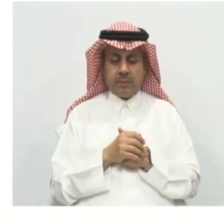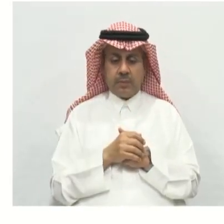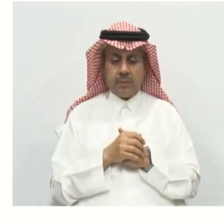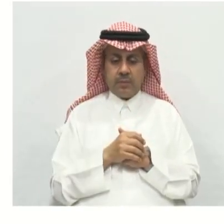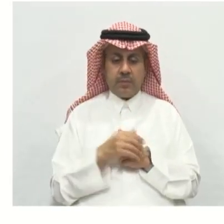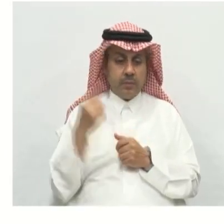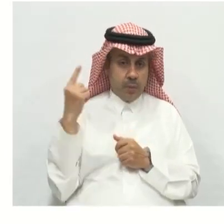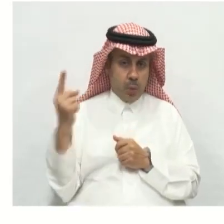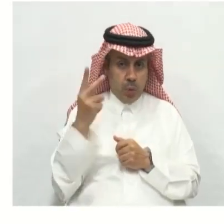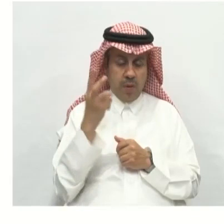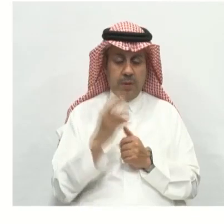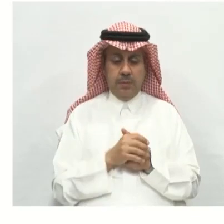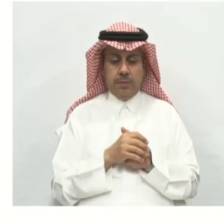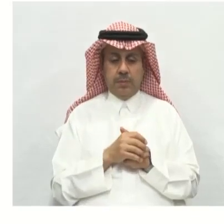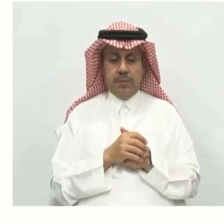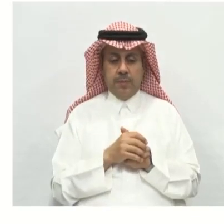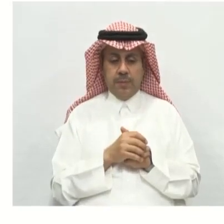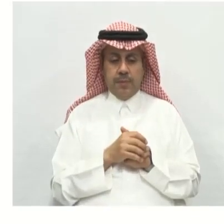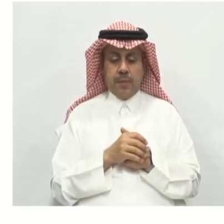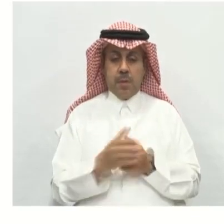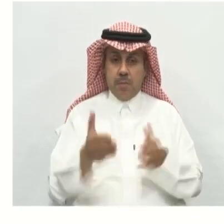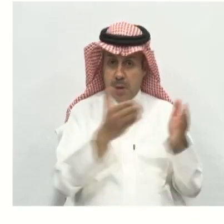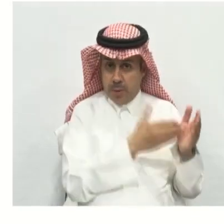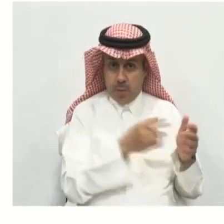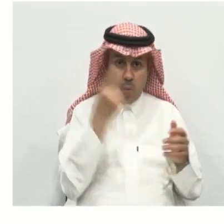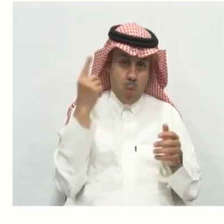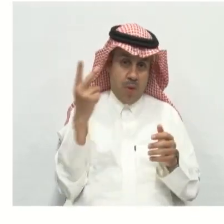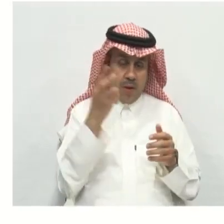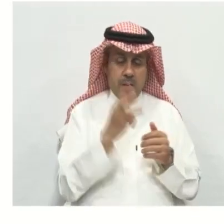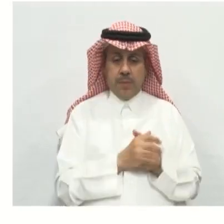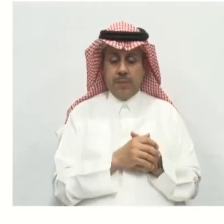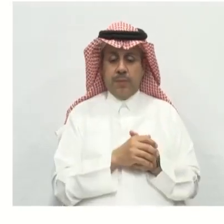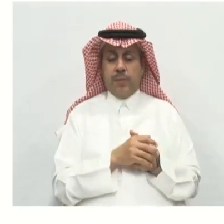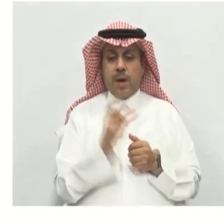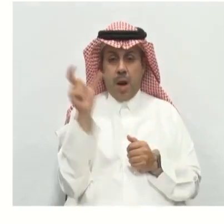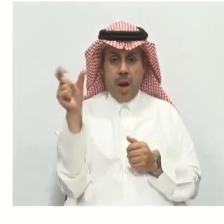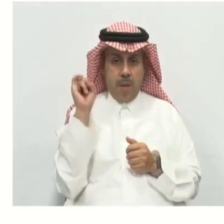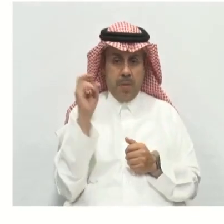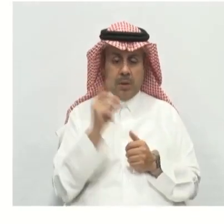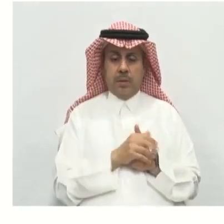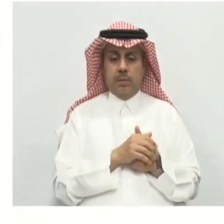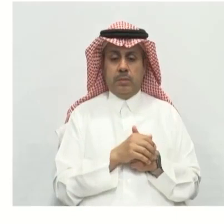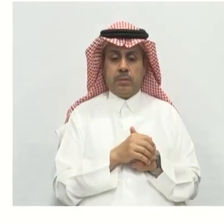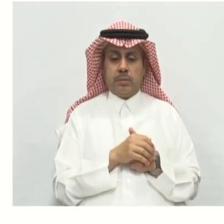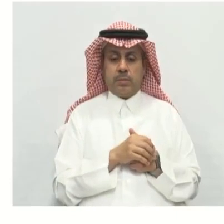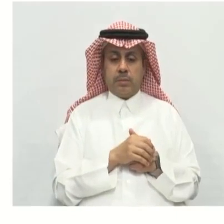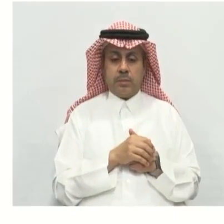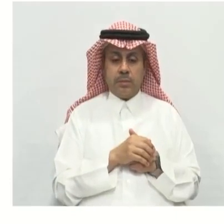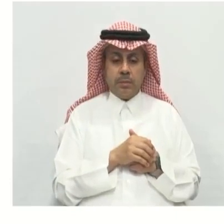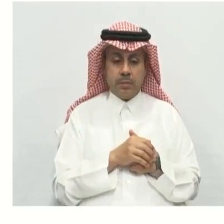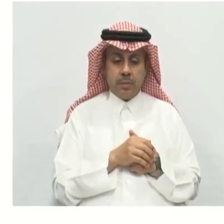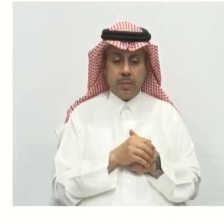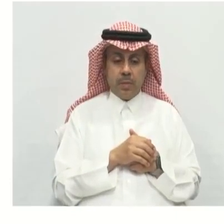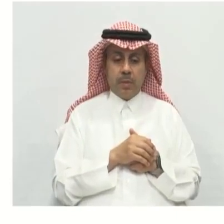3 اندر سكور ورد مرحبا واح اين 3 العالم النمط دبليو بلس يتطابق مع الكلمات هيلو